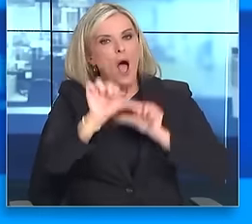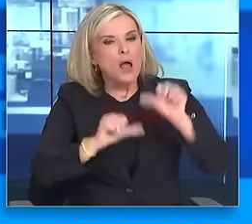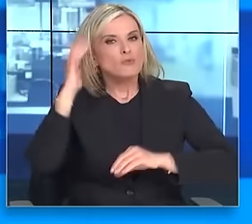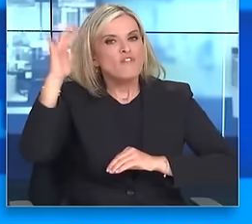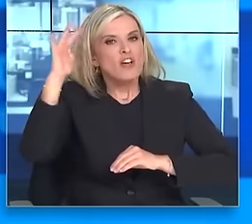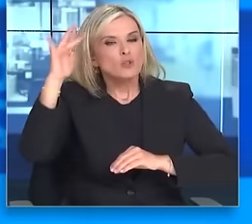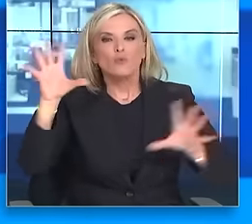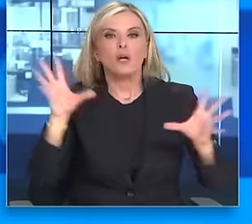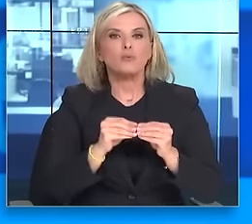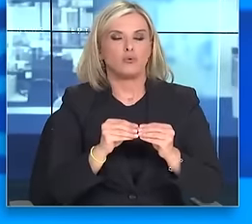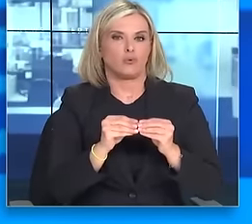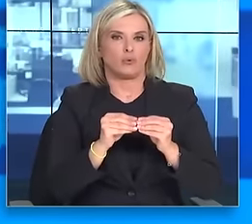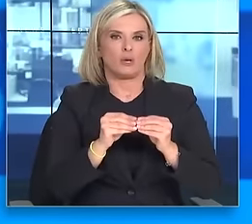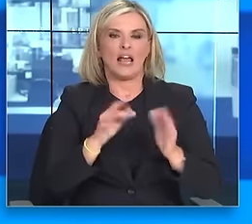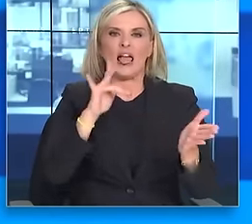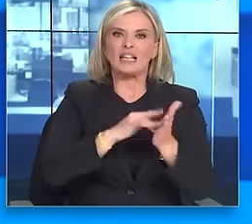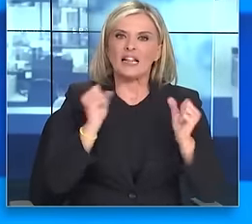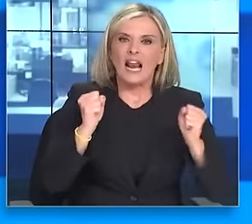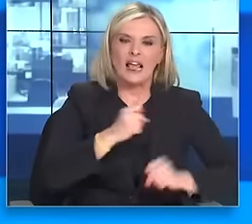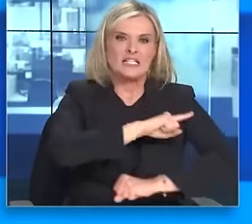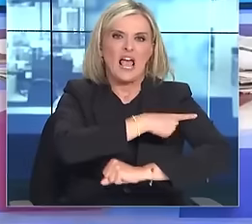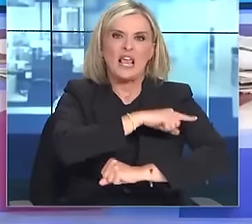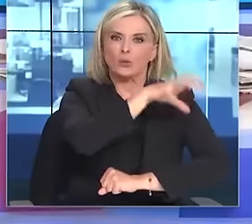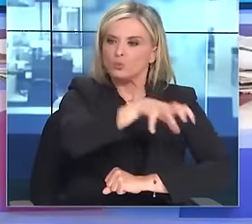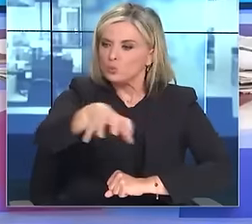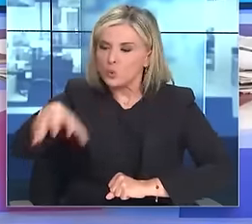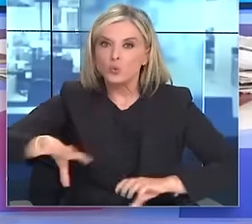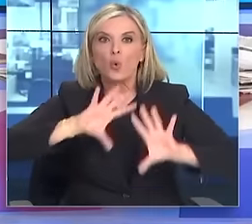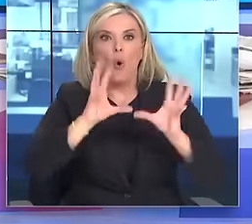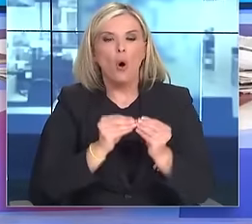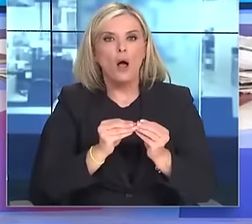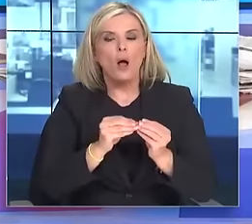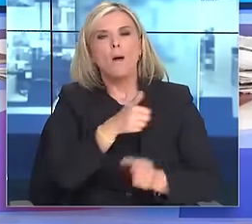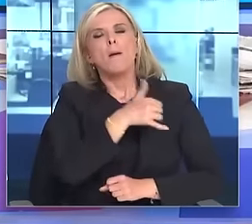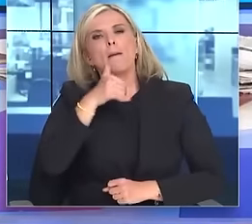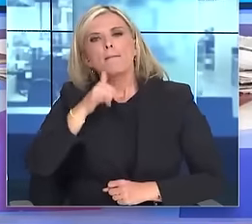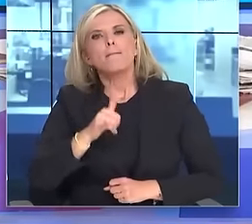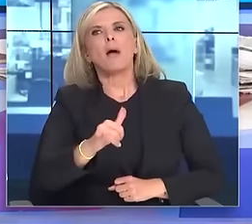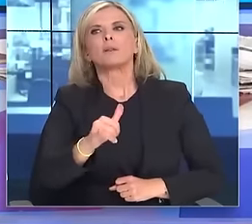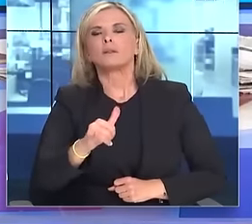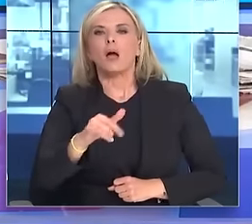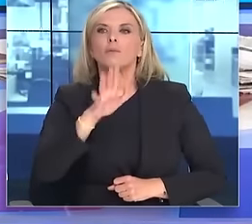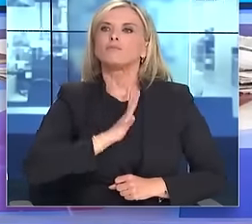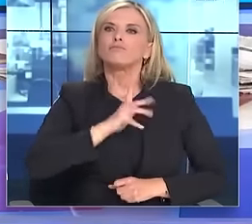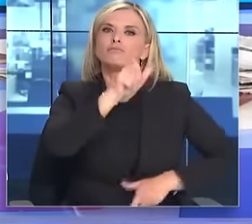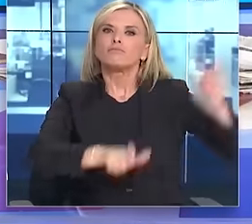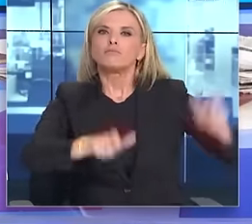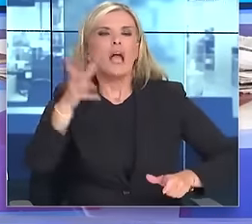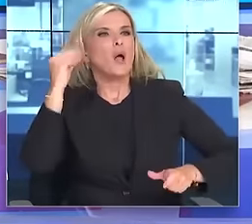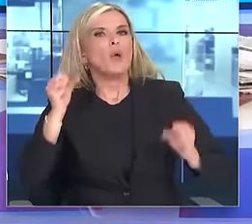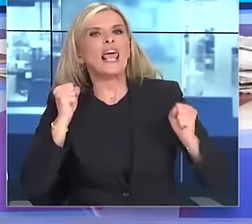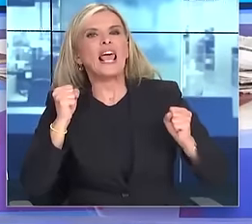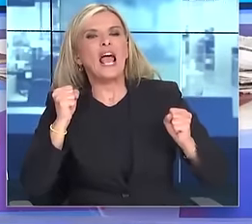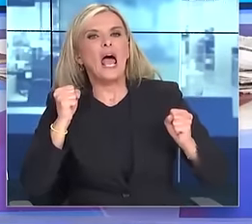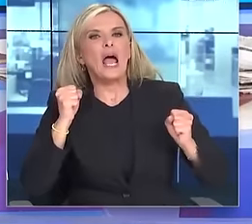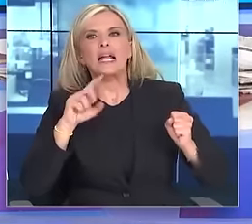μεγαλύτερη έμφαση και στην πρωτοβάθμια φροντίδα και στις προληπτικές εξετάσεις. Πάντα ο κόσμος, όταν ακούει υγεία, σκέφτεται το νοσοκομείο. Και τα νοσοκομεία μας πρέπει να